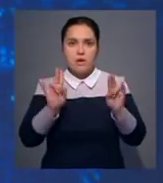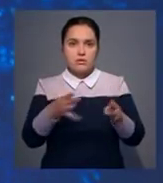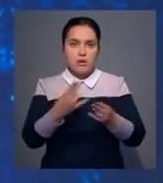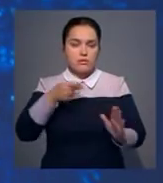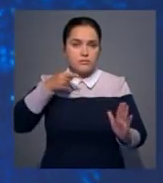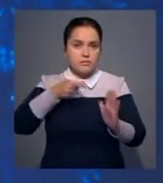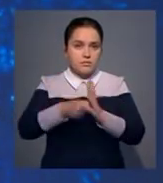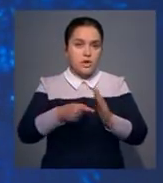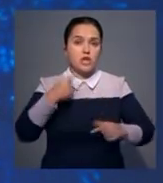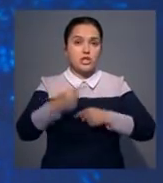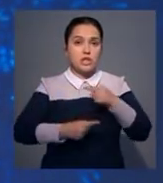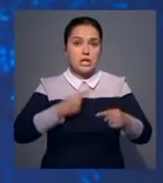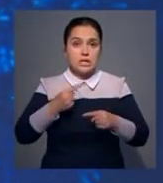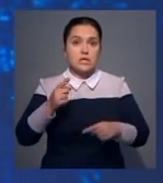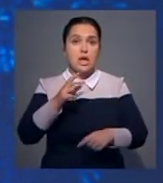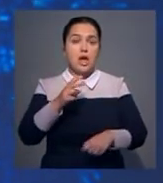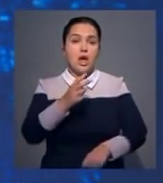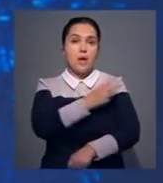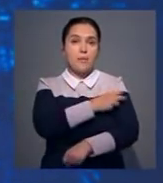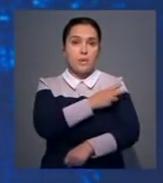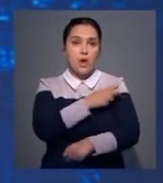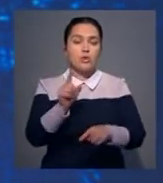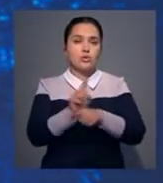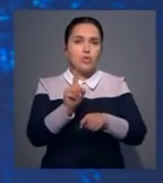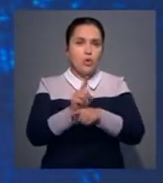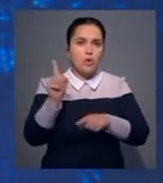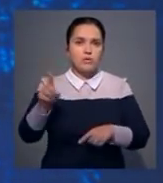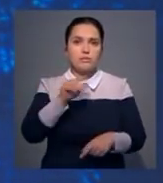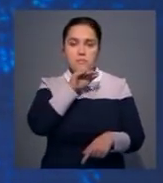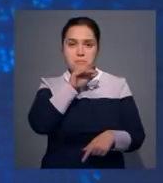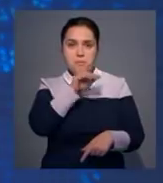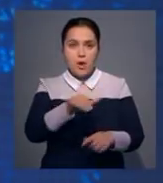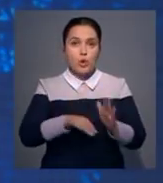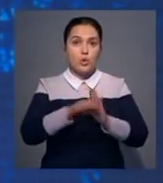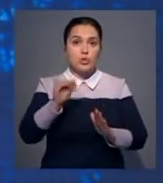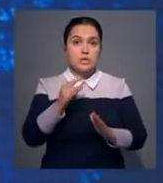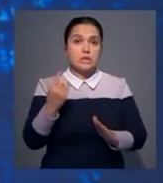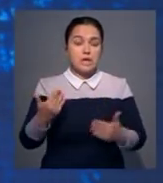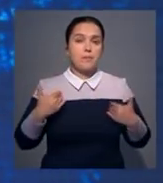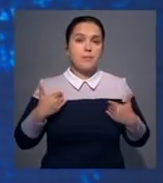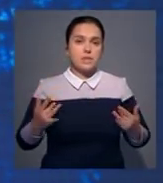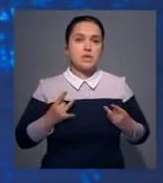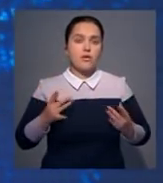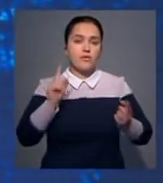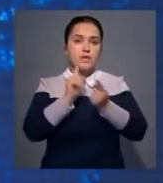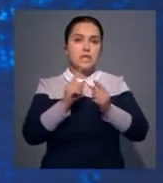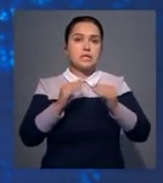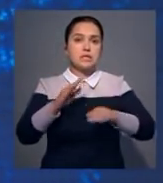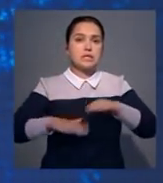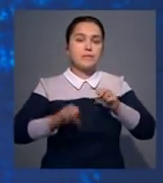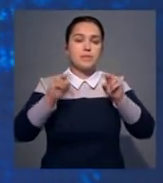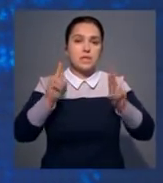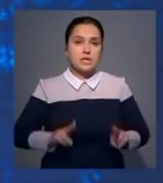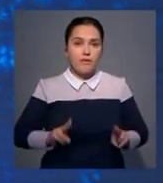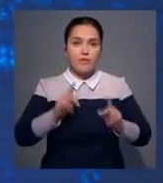малоинвазивным методом. Заслуги медиков тоже не остаются незамеченными. Лучших из них поздравили на торжественной встрече.